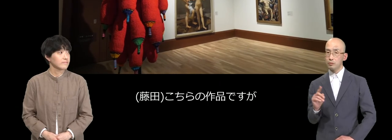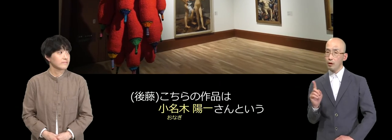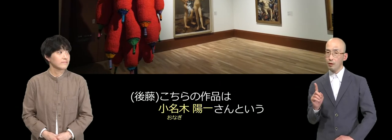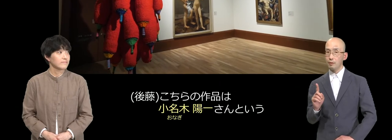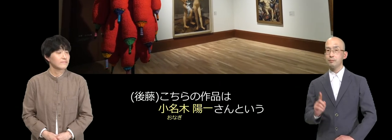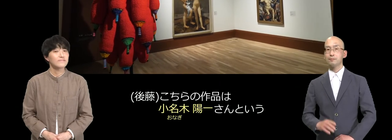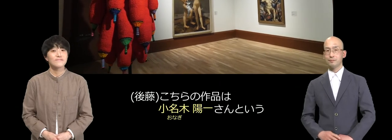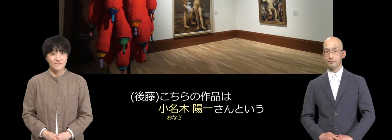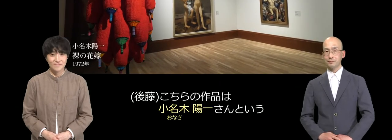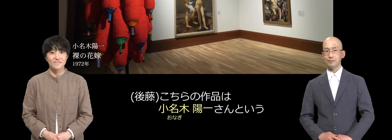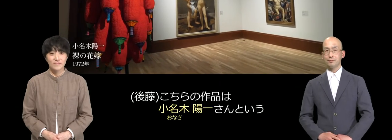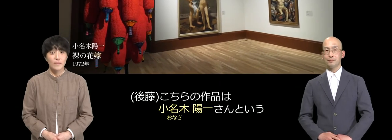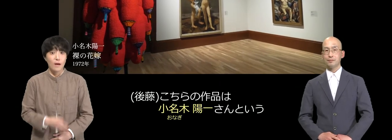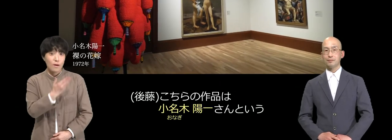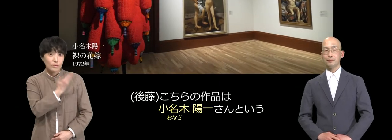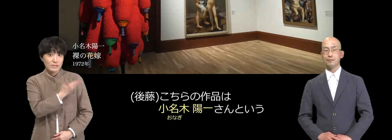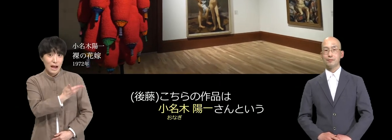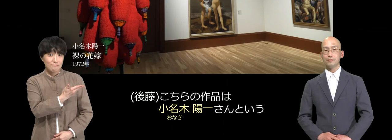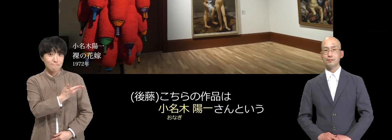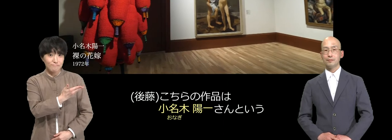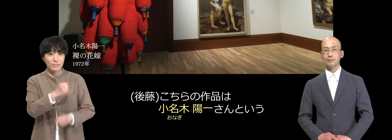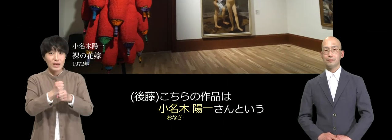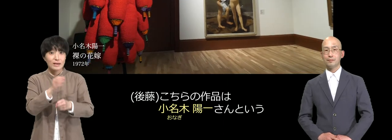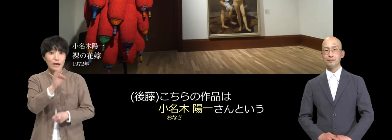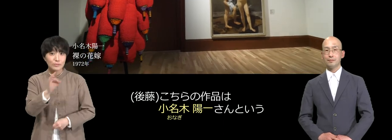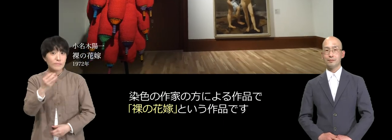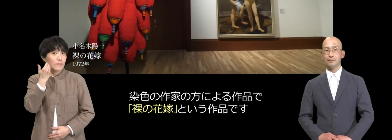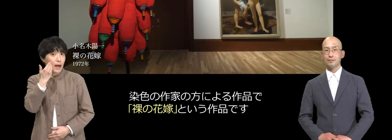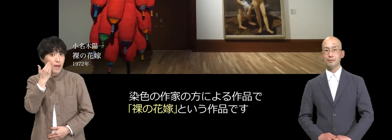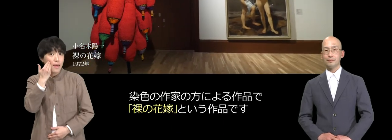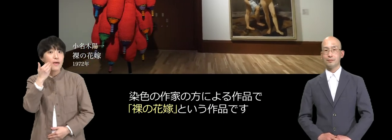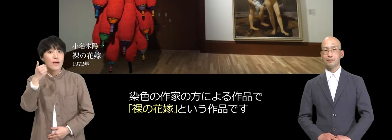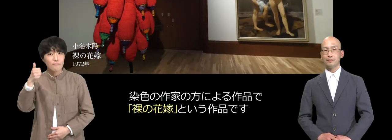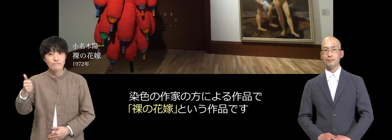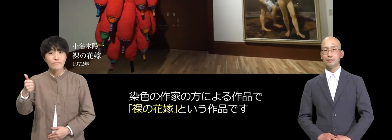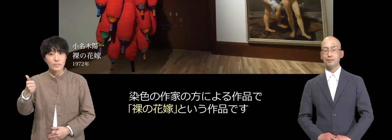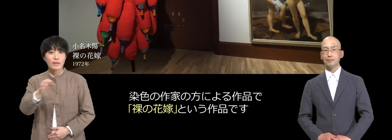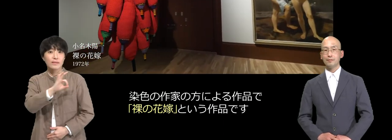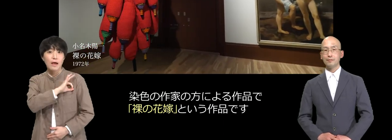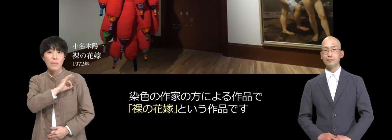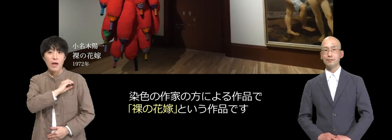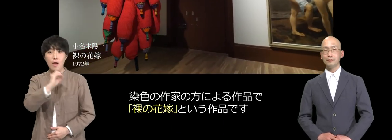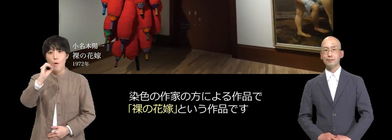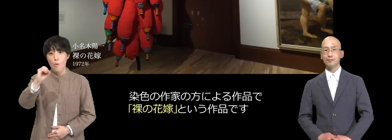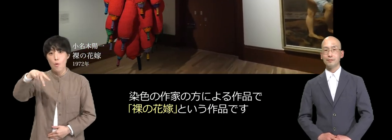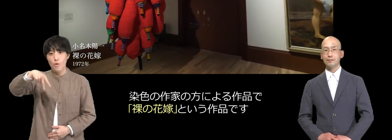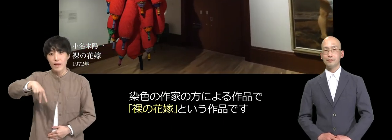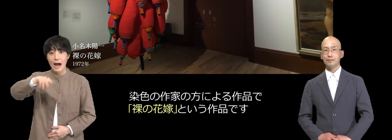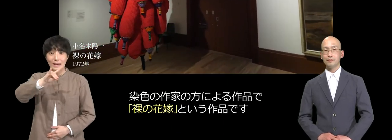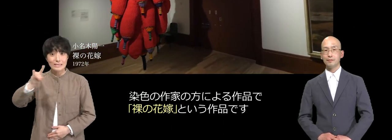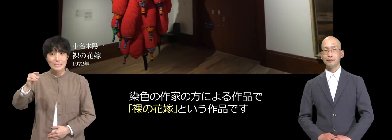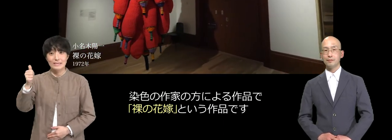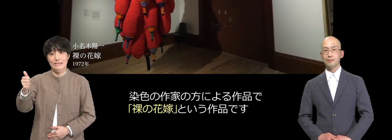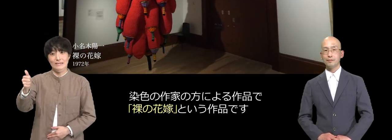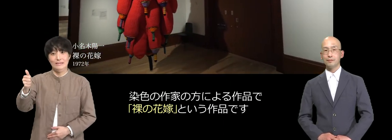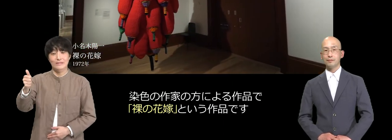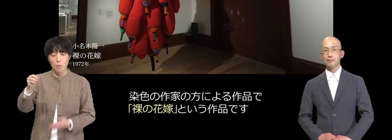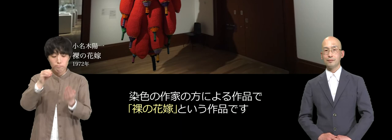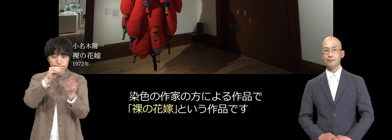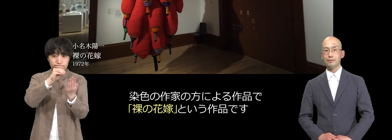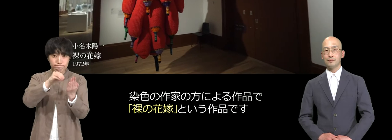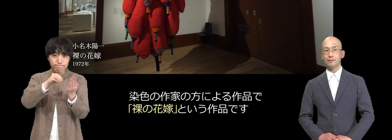こちらの作品は同じ洋一さんという染色のま作家の方による作品で